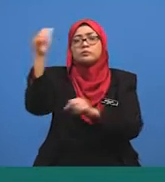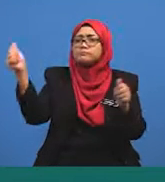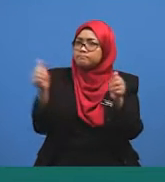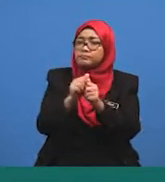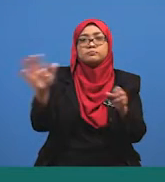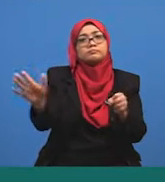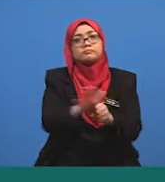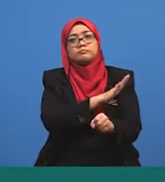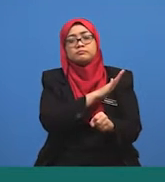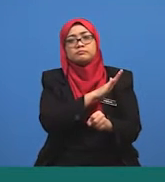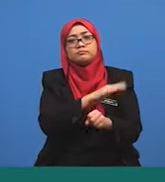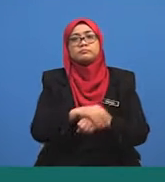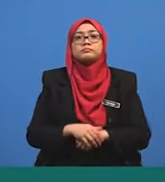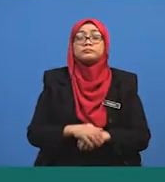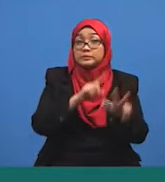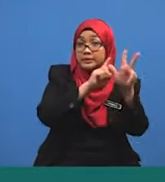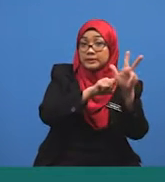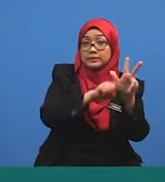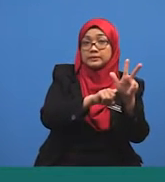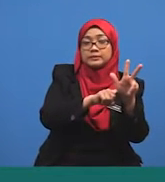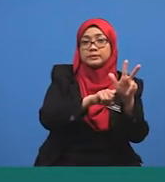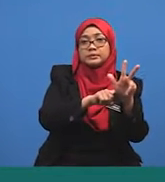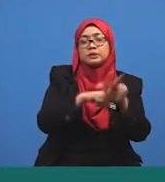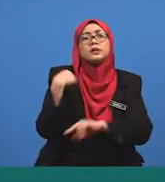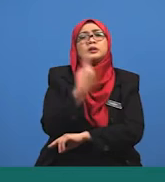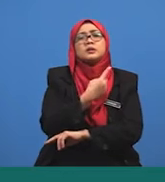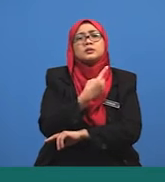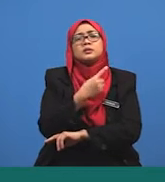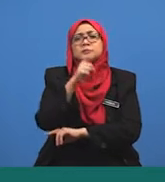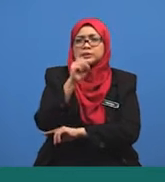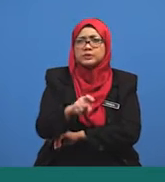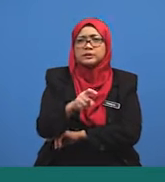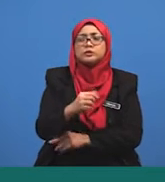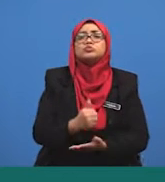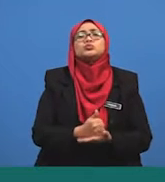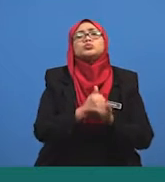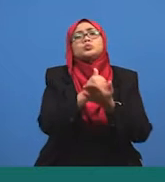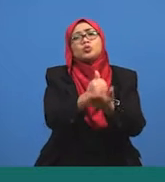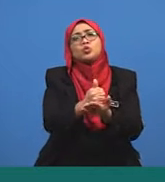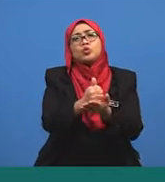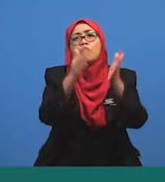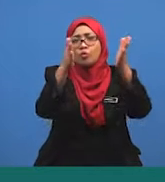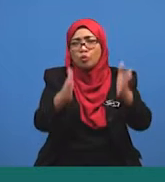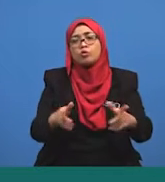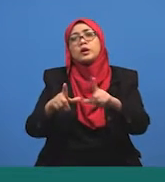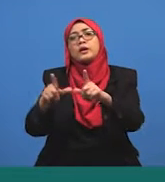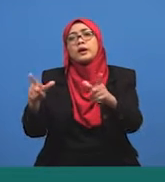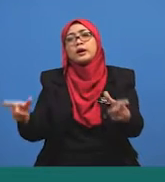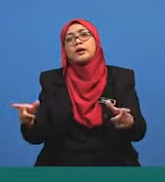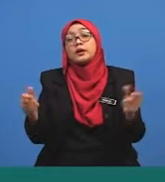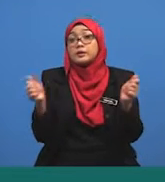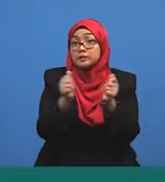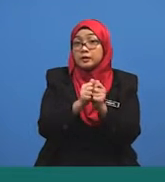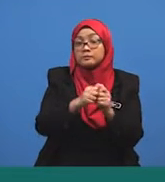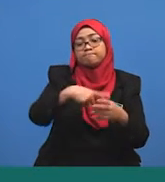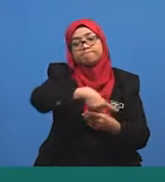sempurna. Manakala yang ketiga, kita perlu membantu orang yang kurang bernasib baik dengan